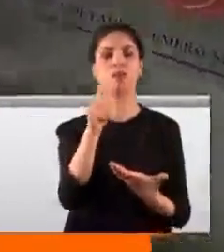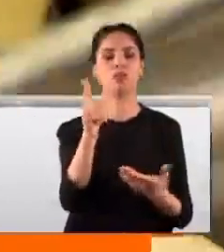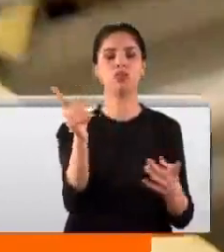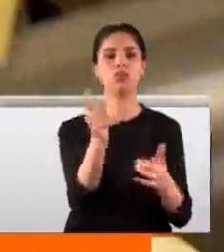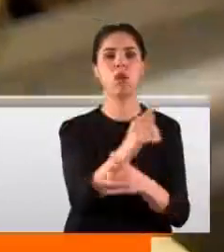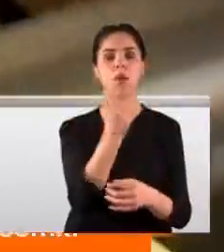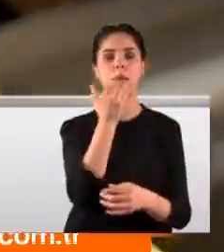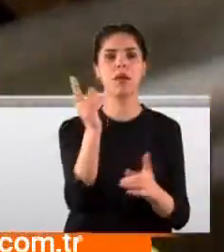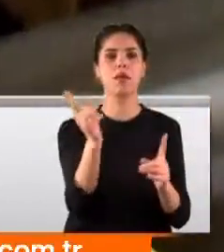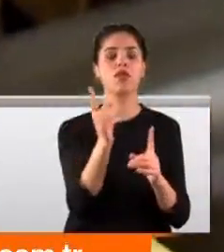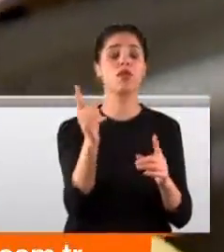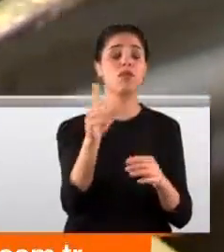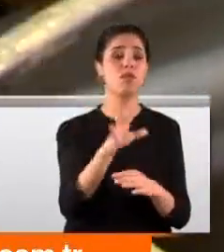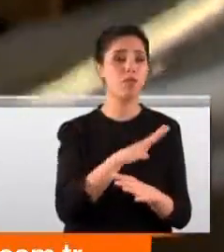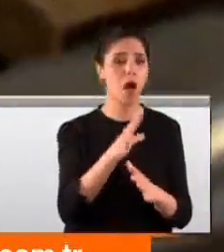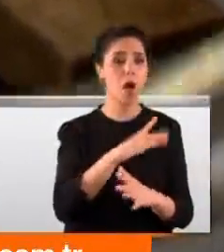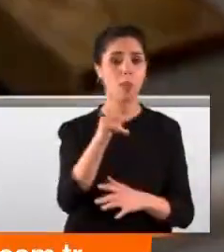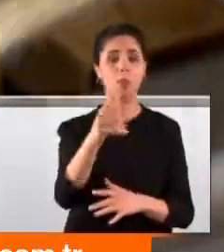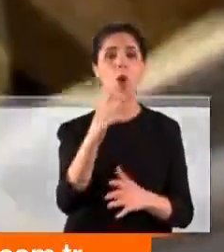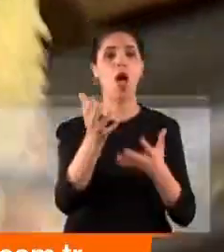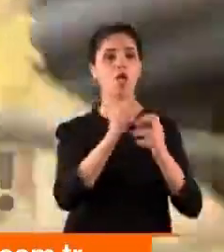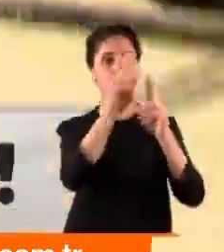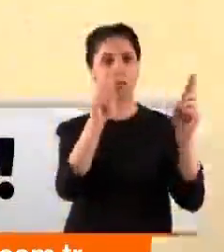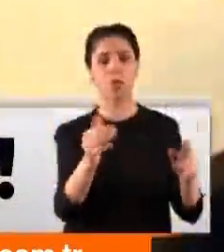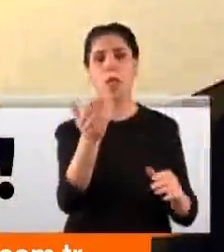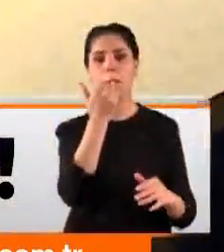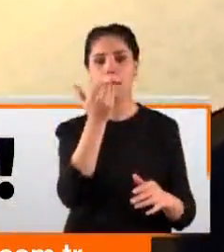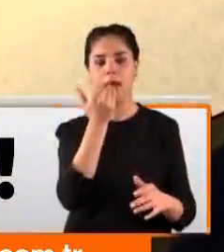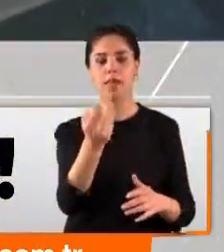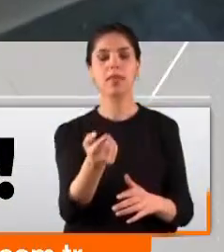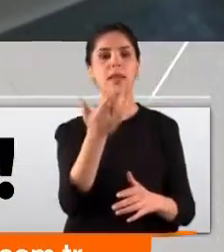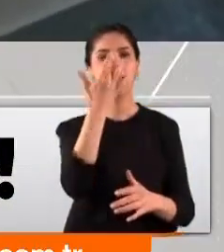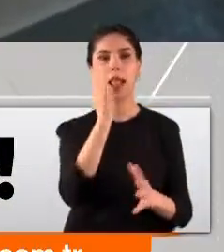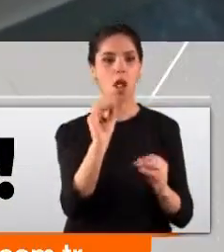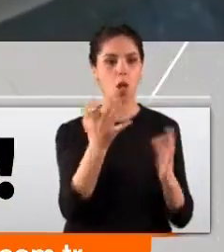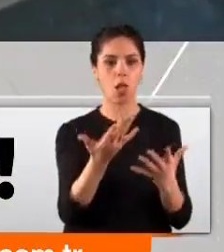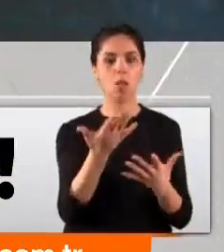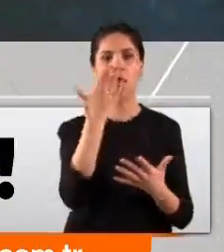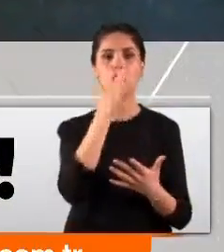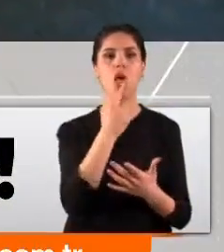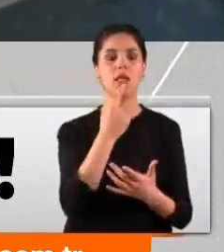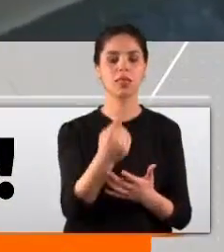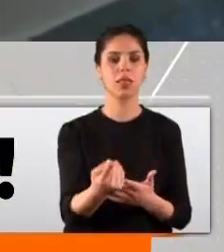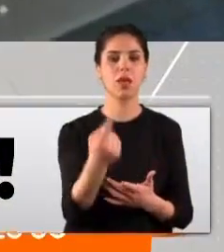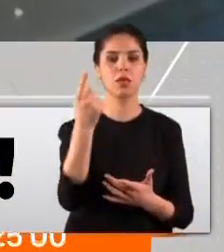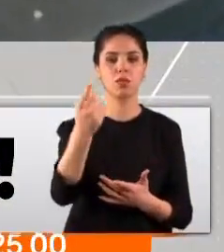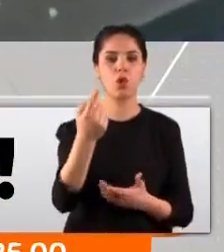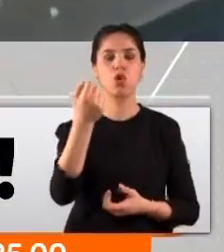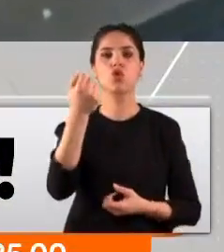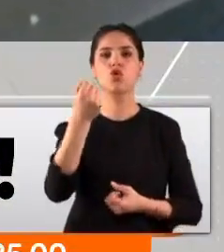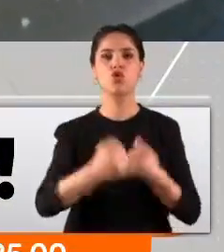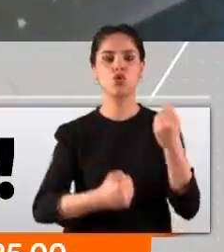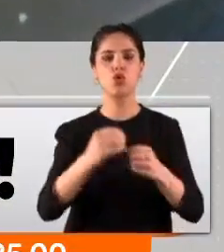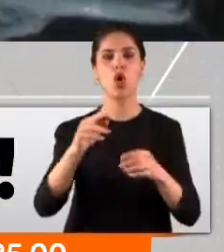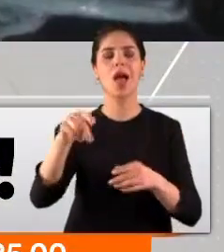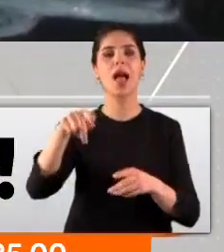var. Marketlerdeki peynirlerde de hile olabilir. Doğal diye satılanlarda da. Sütteki kaymak dediğimiz ürünü alıp içinden çekip